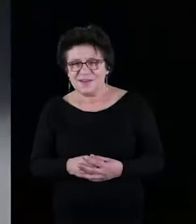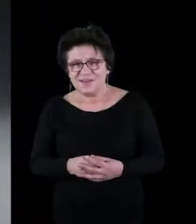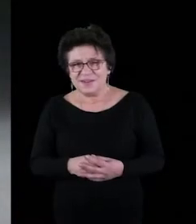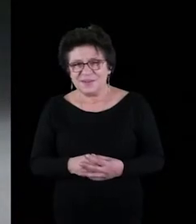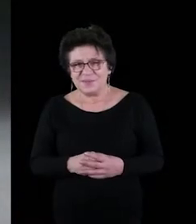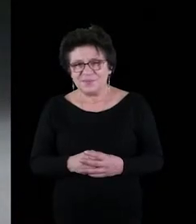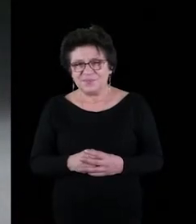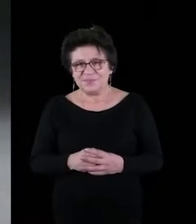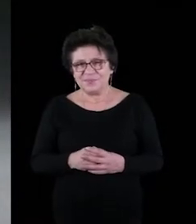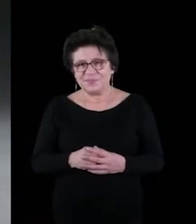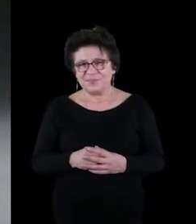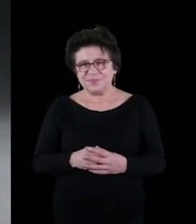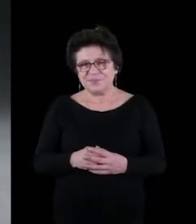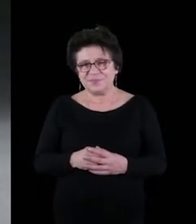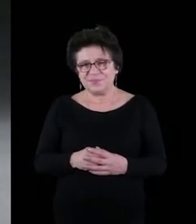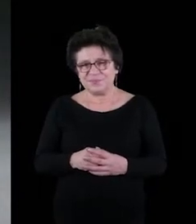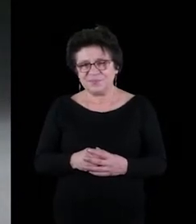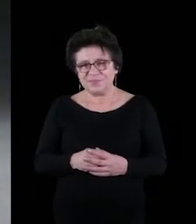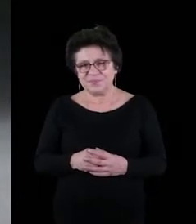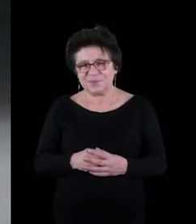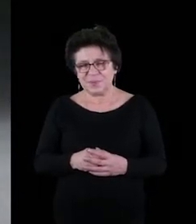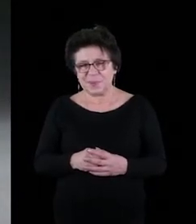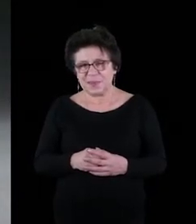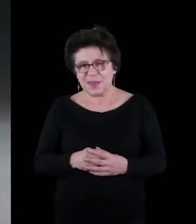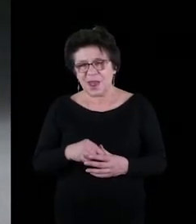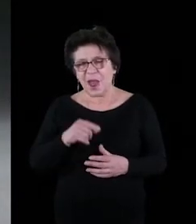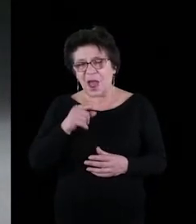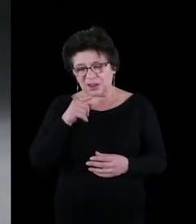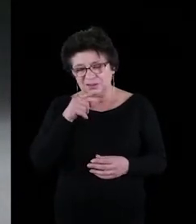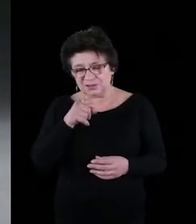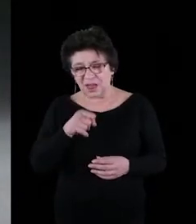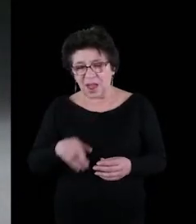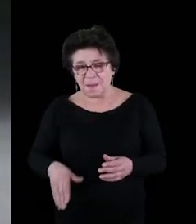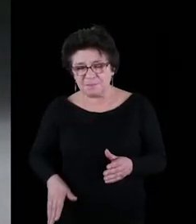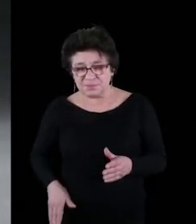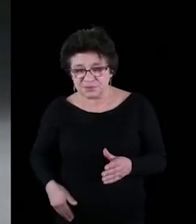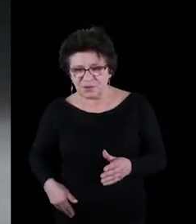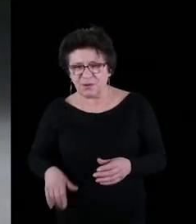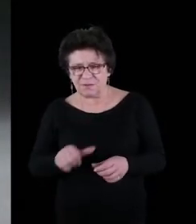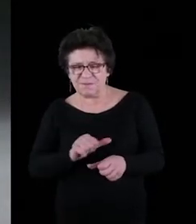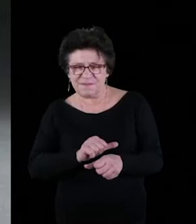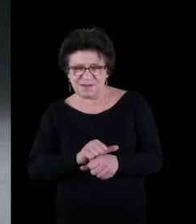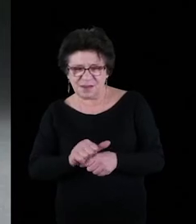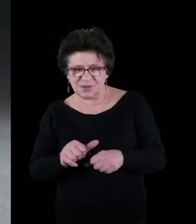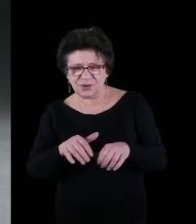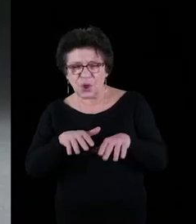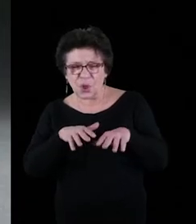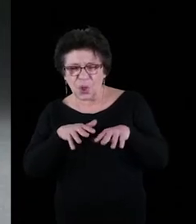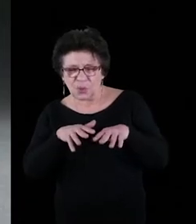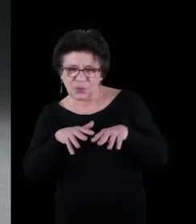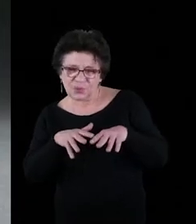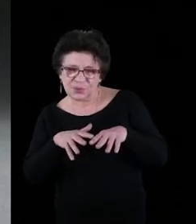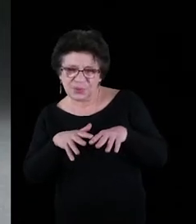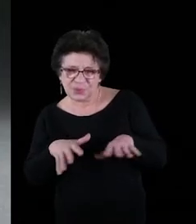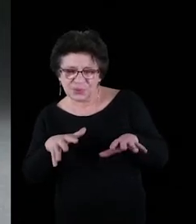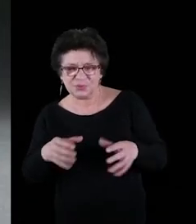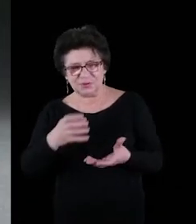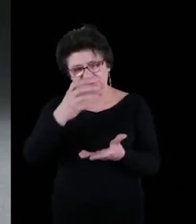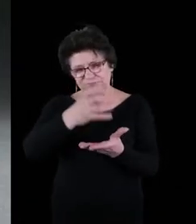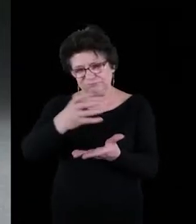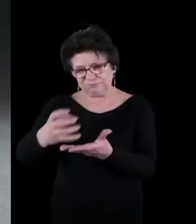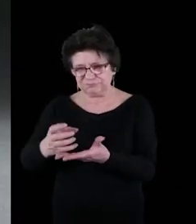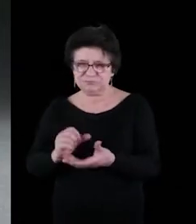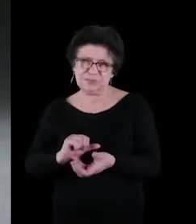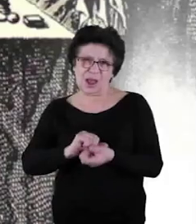że one się pojawiają szczególnie właśnie w takiej bibliotekach czy